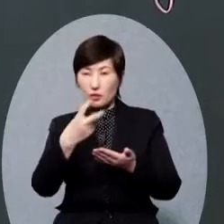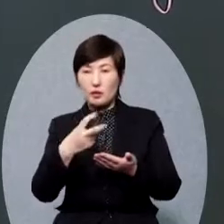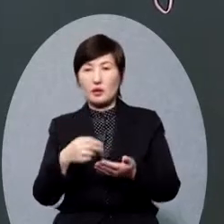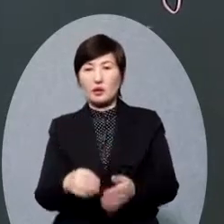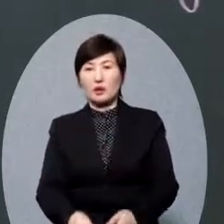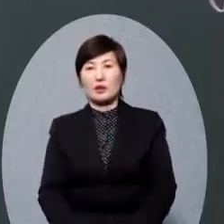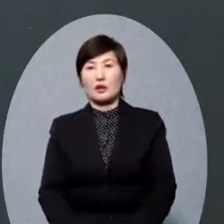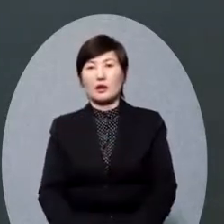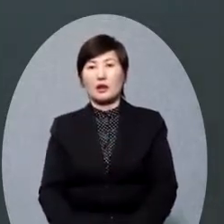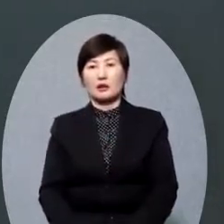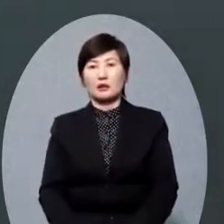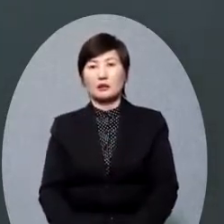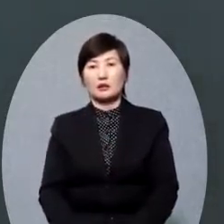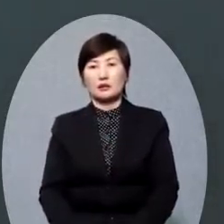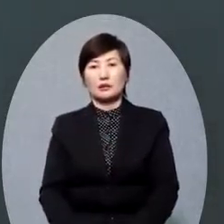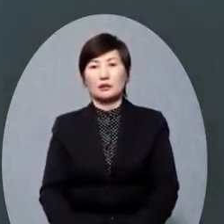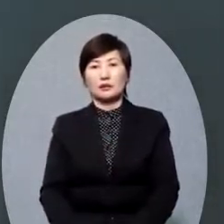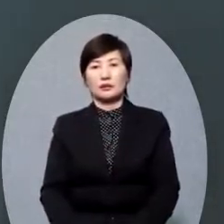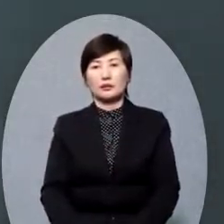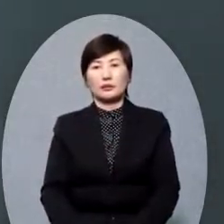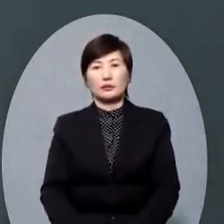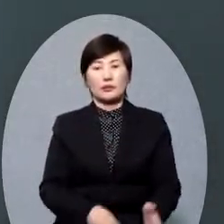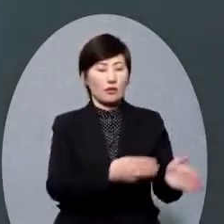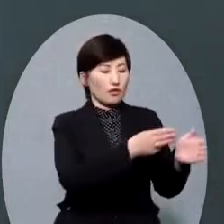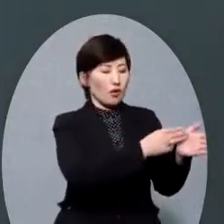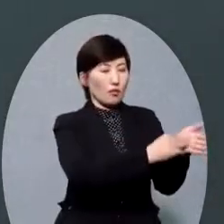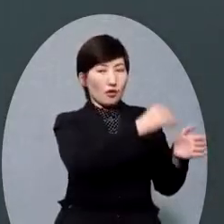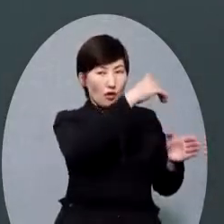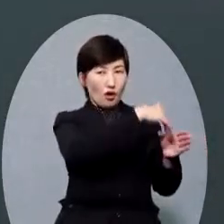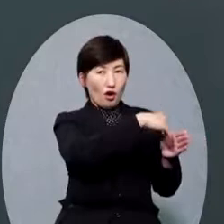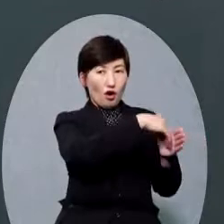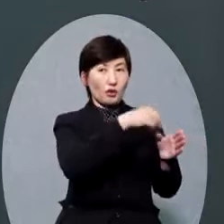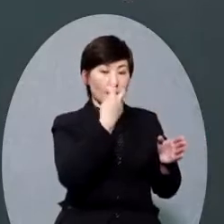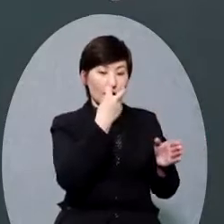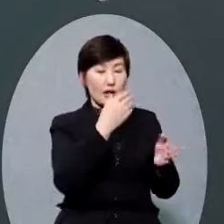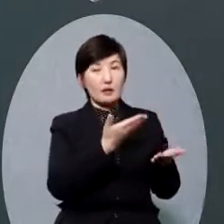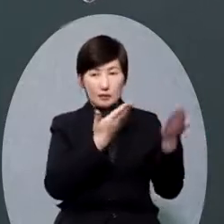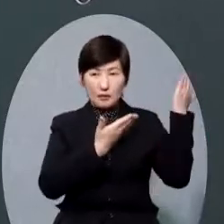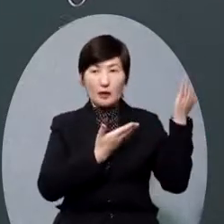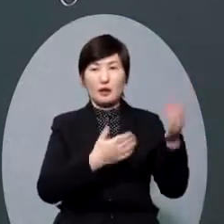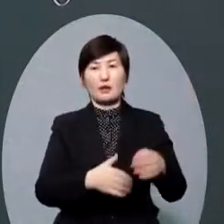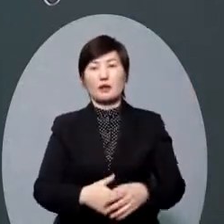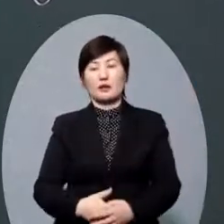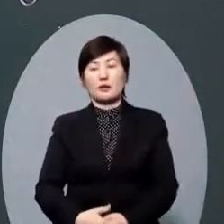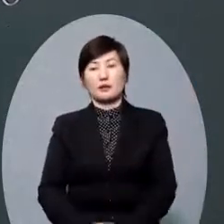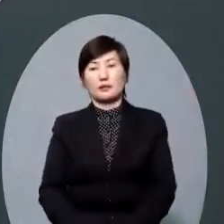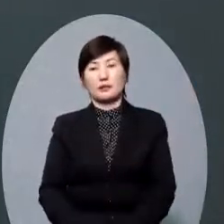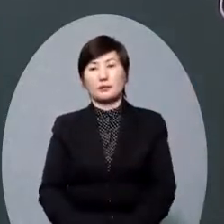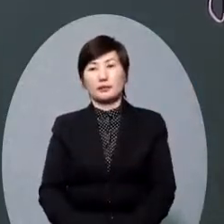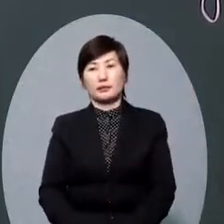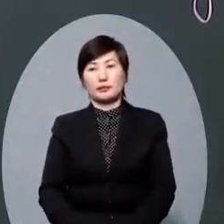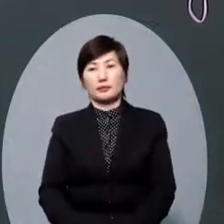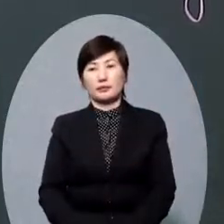бичгээ 3-с y хуваадаг нь 1-с 5 тэнцүү. А налалт нь 2 гээд өгсөн учраас энэ